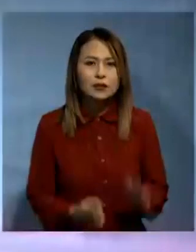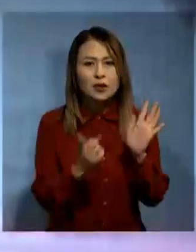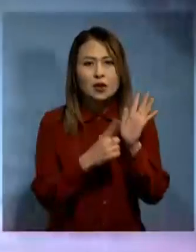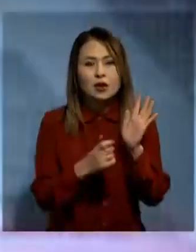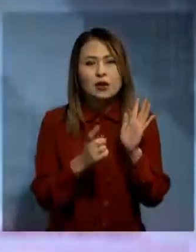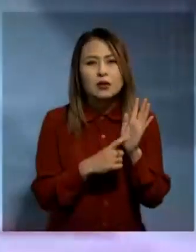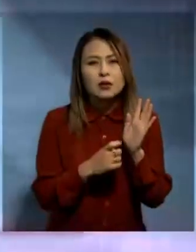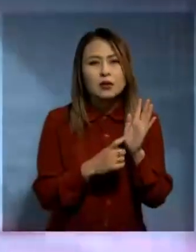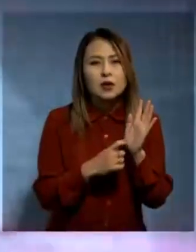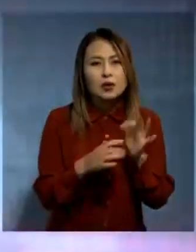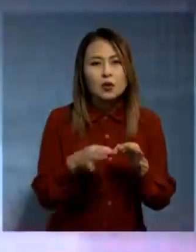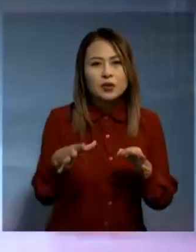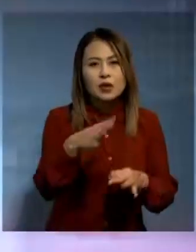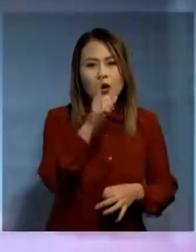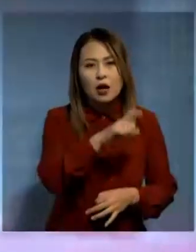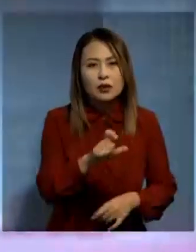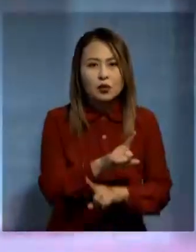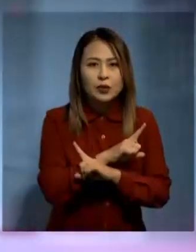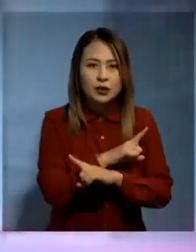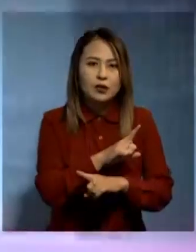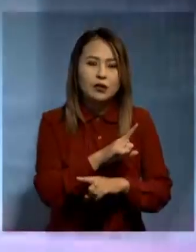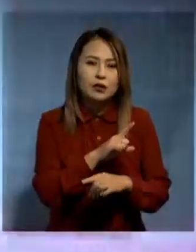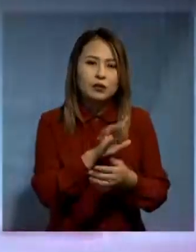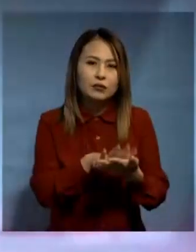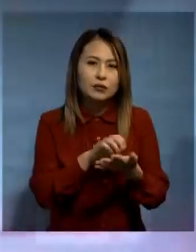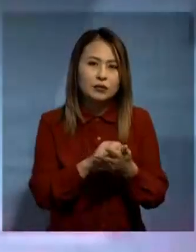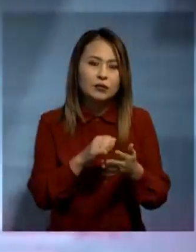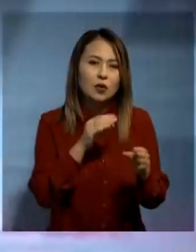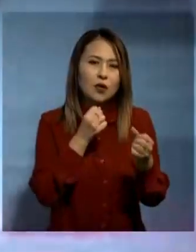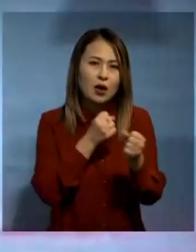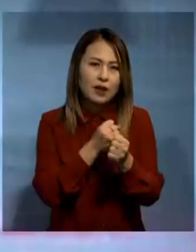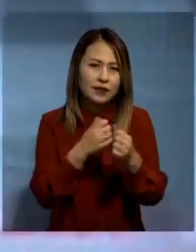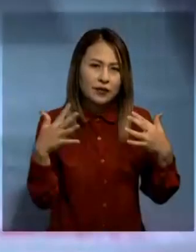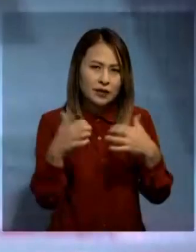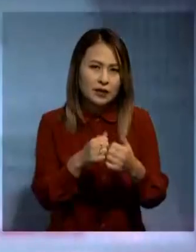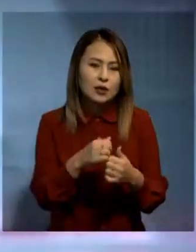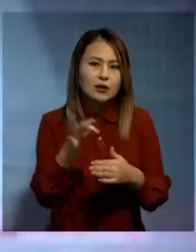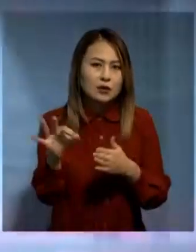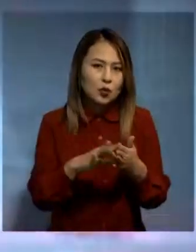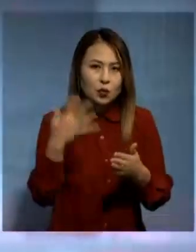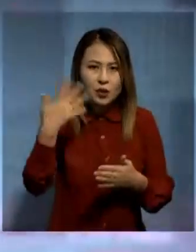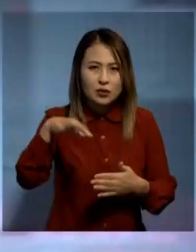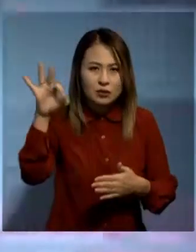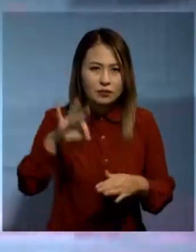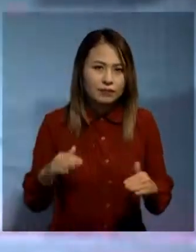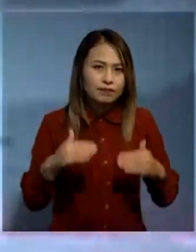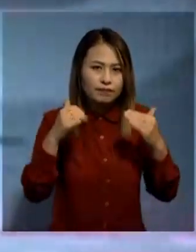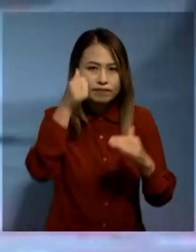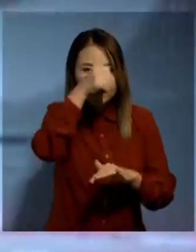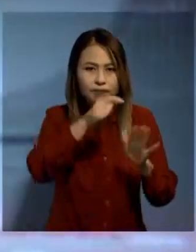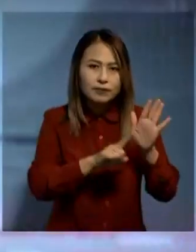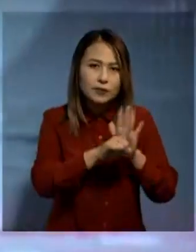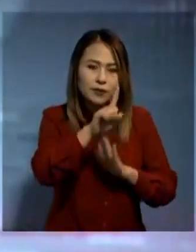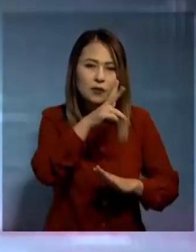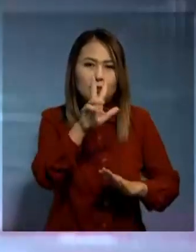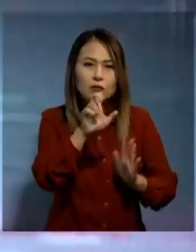Ел жаңалықтарына ораламыз. Қарағанды облысында адам өлімімен аяқталатын жол көлік оқиғаларының саны бірден 50%-ке артты. Жыл басынан